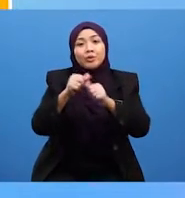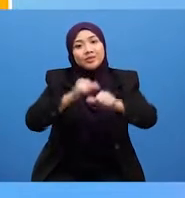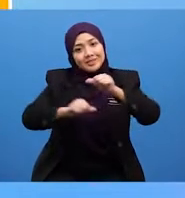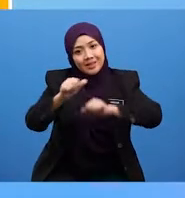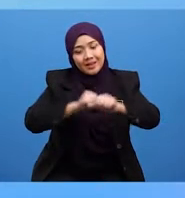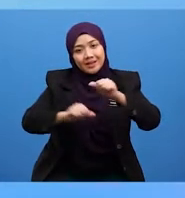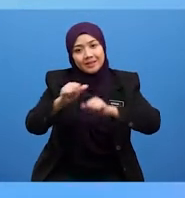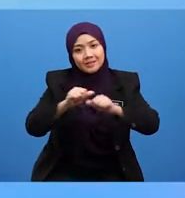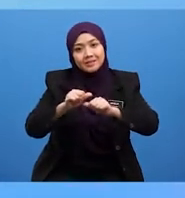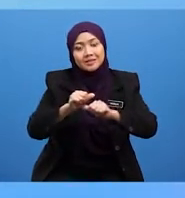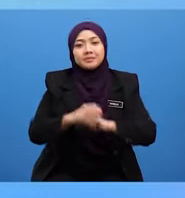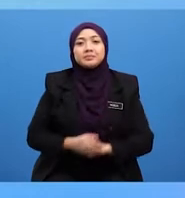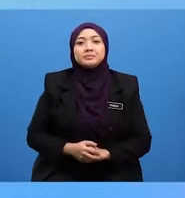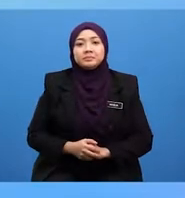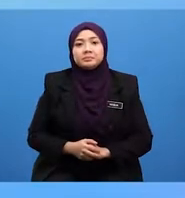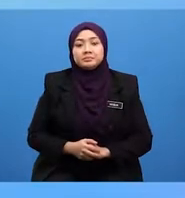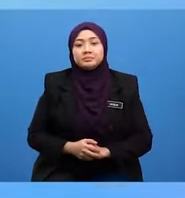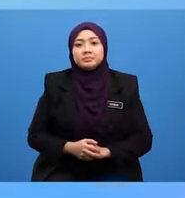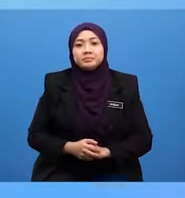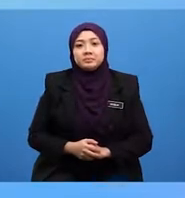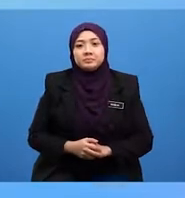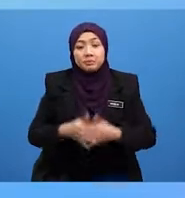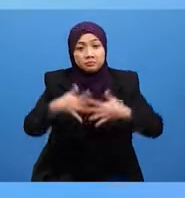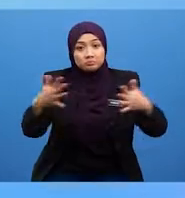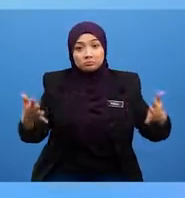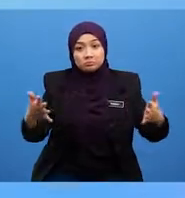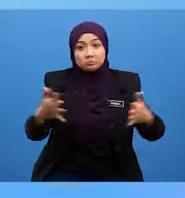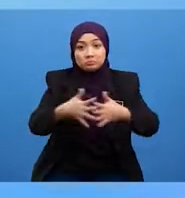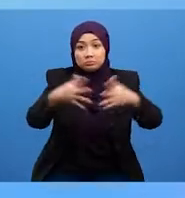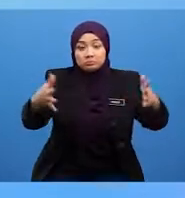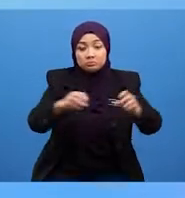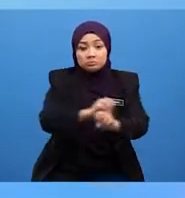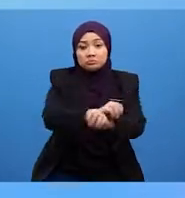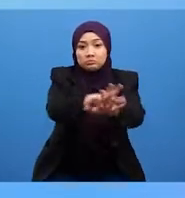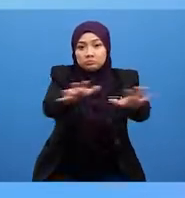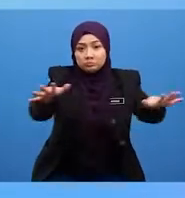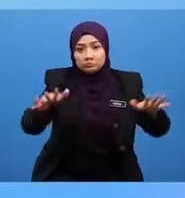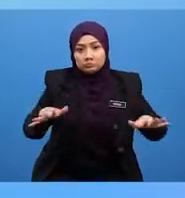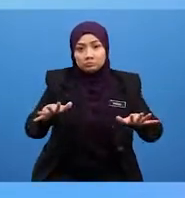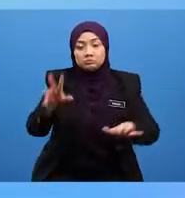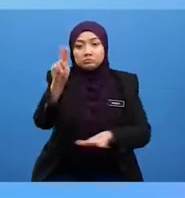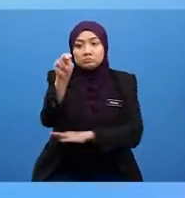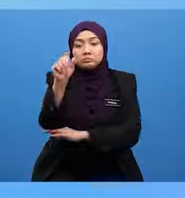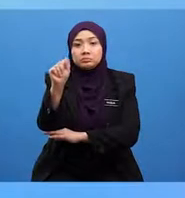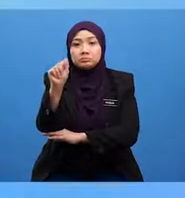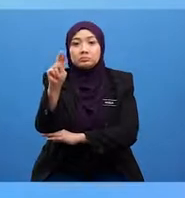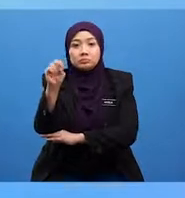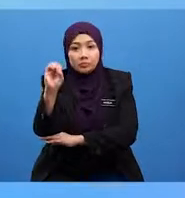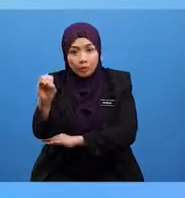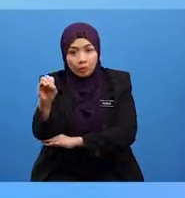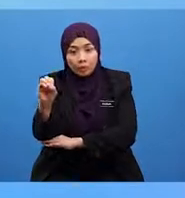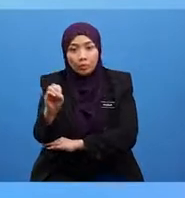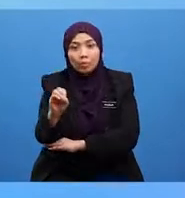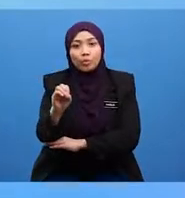teknologi. Perkembangan nanoteknologi juga telah menghasilkan plastik